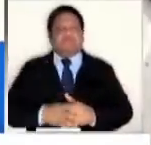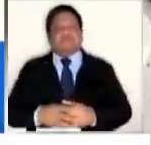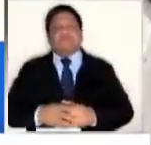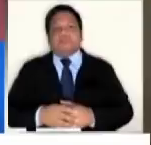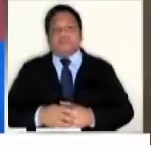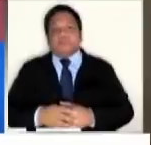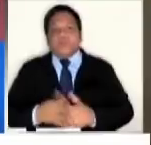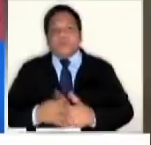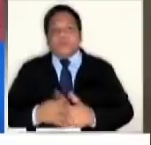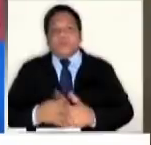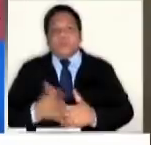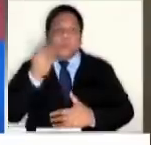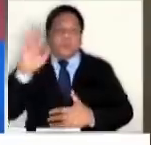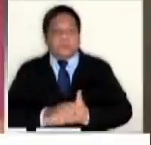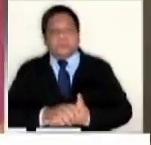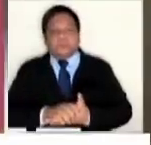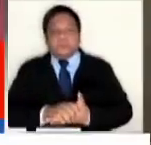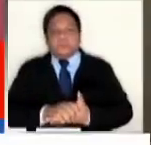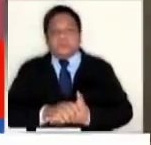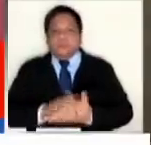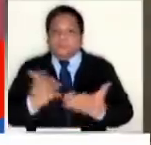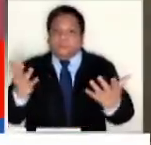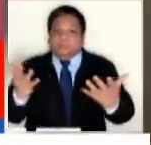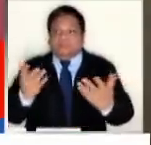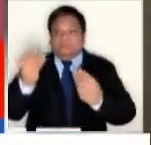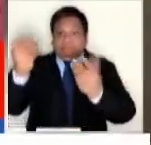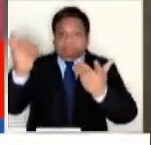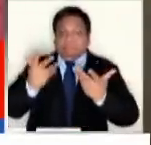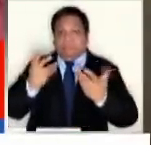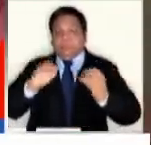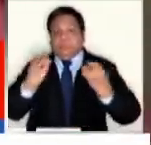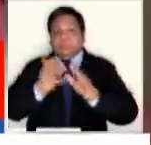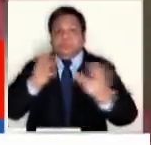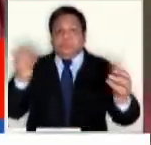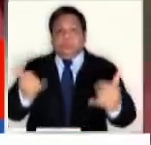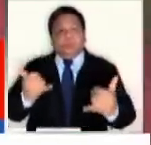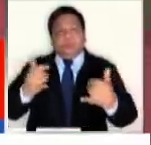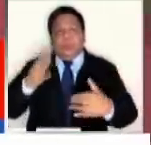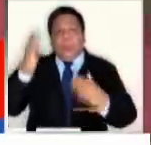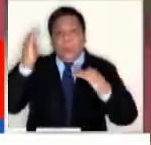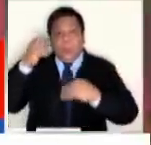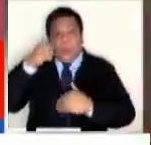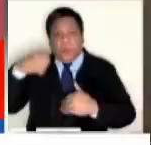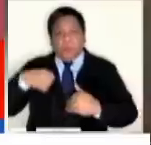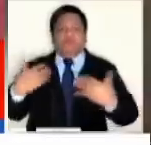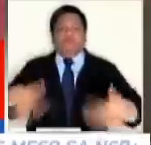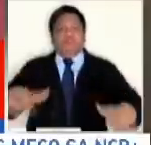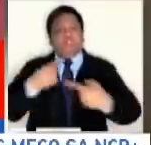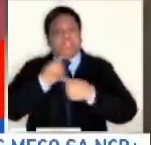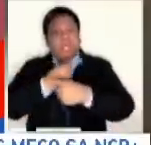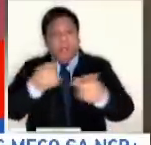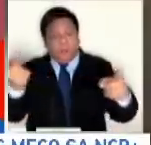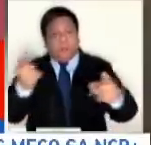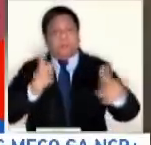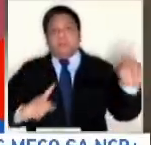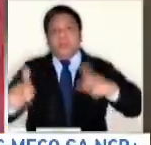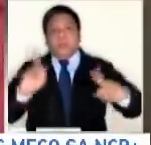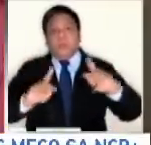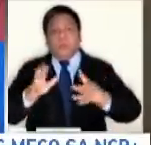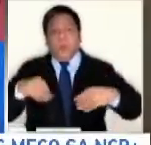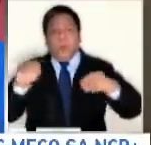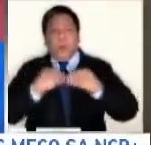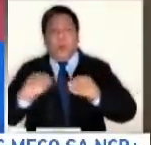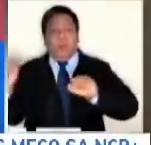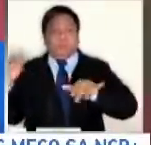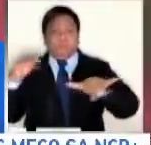Uwi na lang po. Wala naman kasing sinabi na walang pila ngayon. Sana kahapon, in-announce na para yung mga tao hindi na